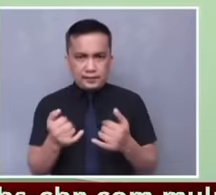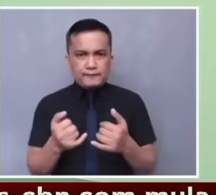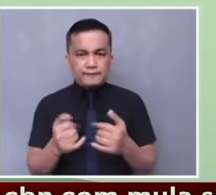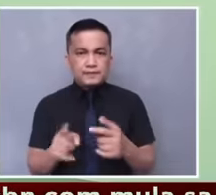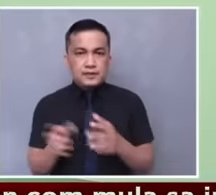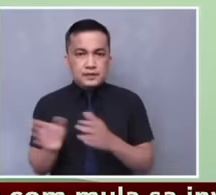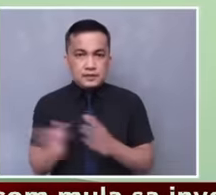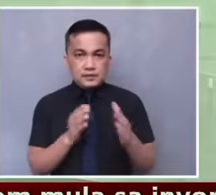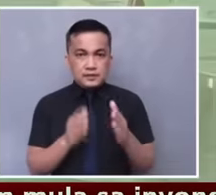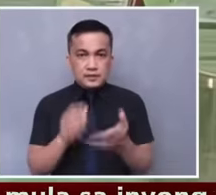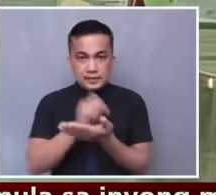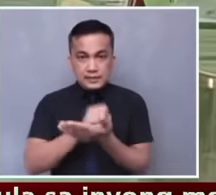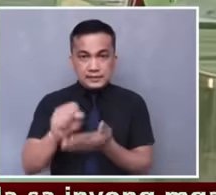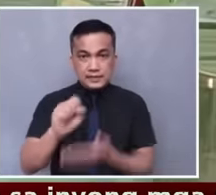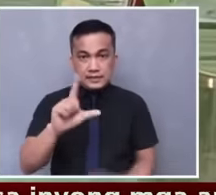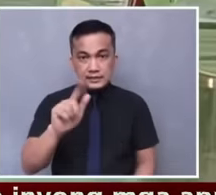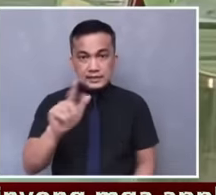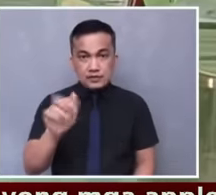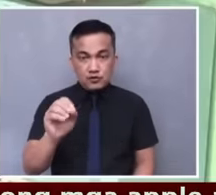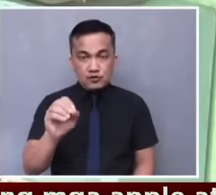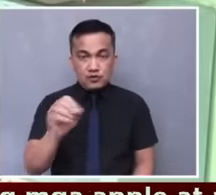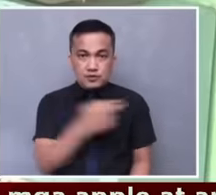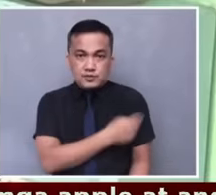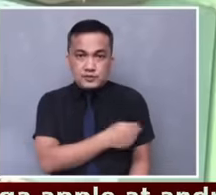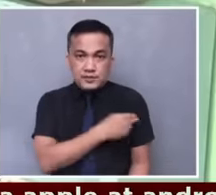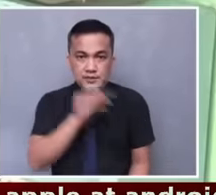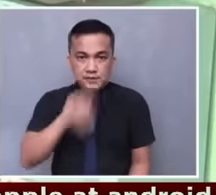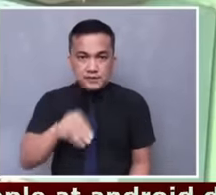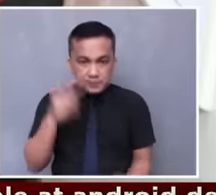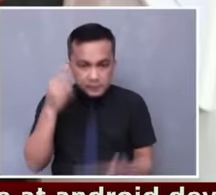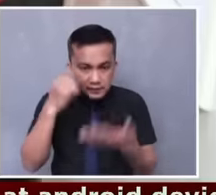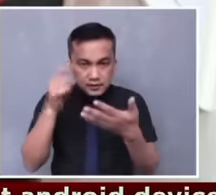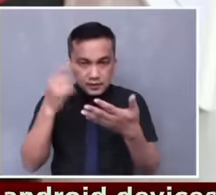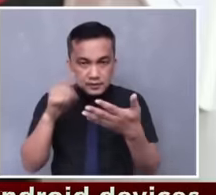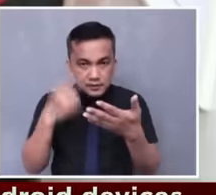Lazaro Hospital sa Maynila. Nag-iimbentaryo ng ospital